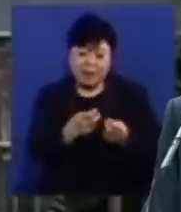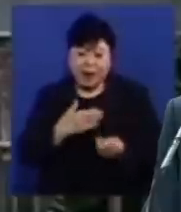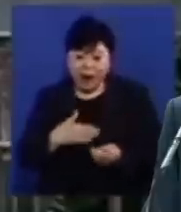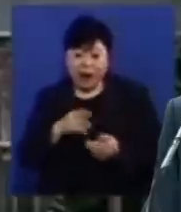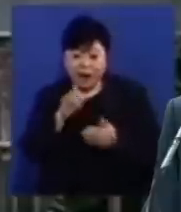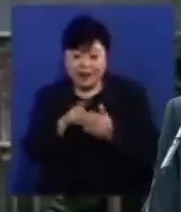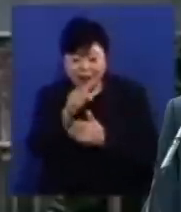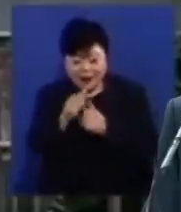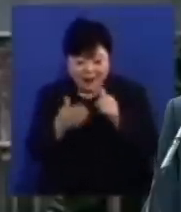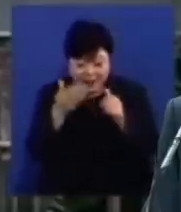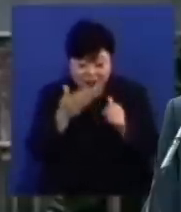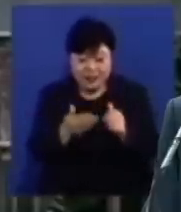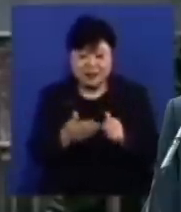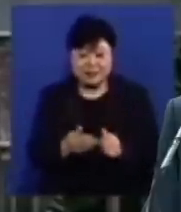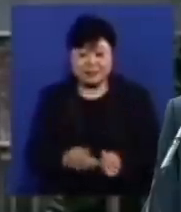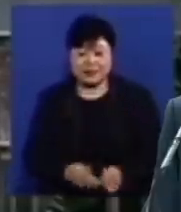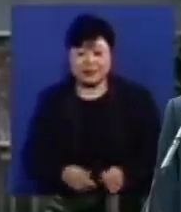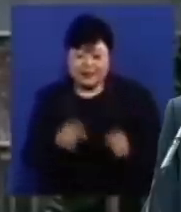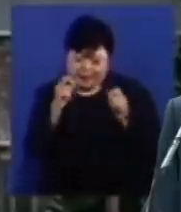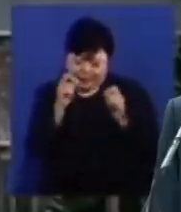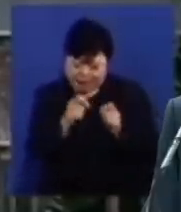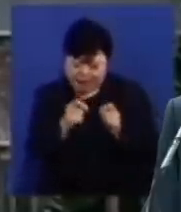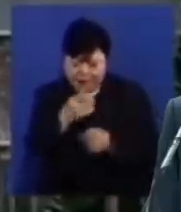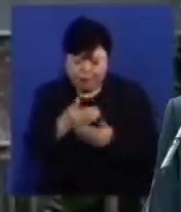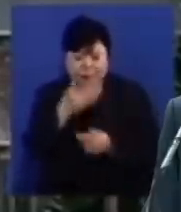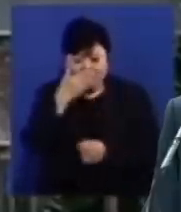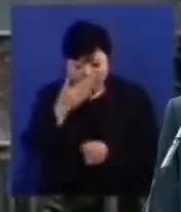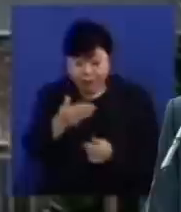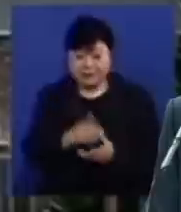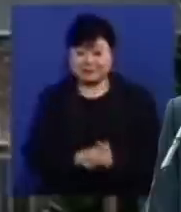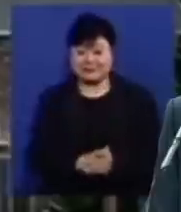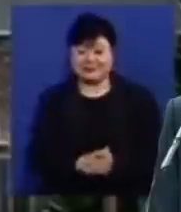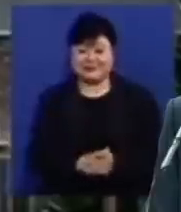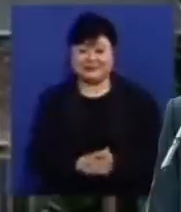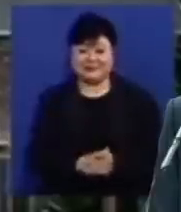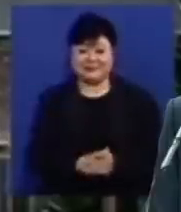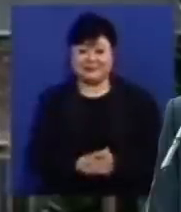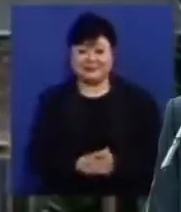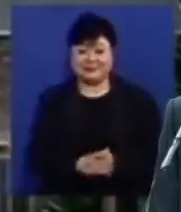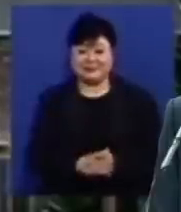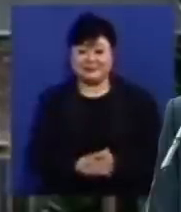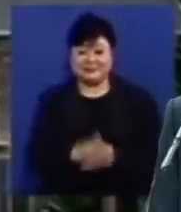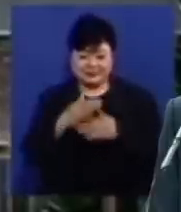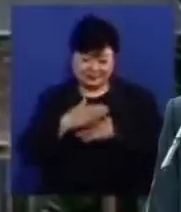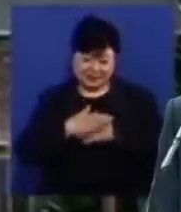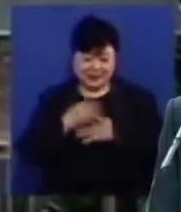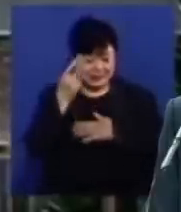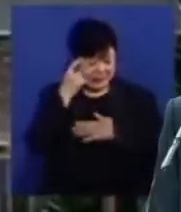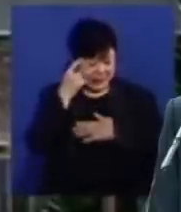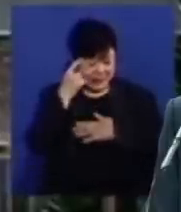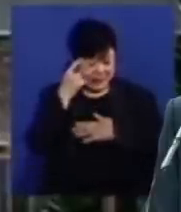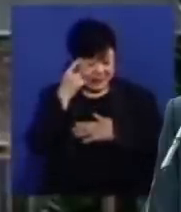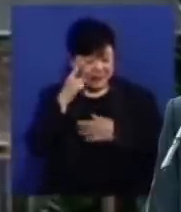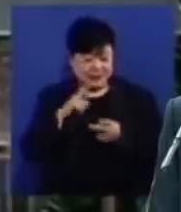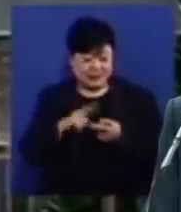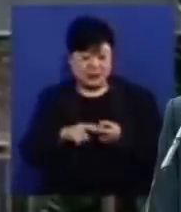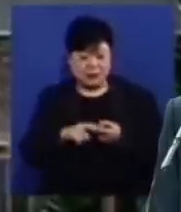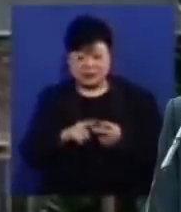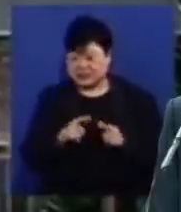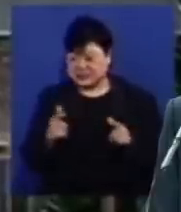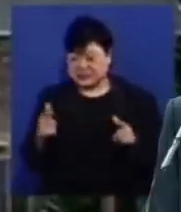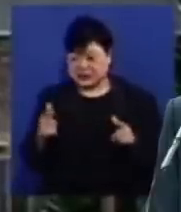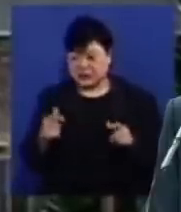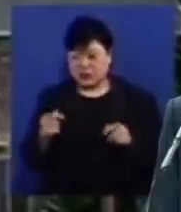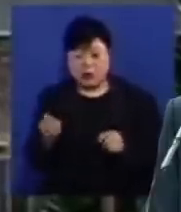알면은 하나님과 지극히 가까이 교제할 수 있는 것입니다. 나 생각대로 안 한다고